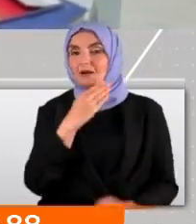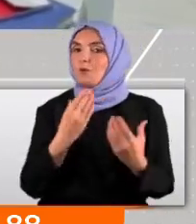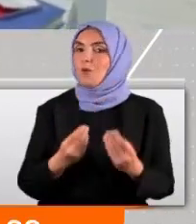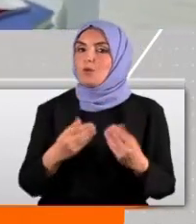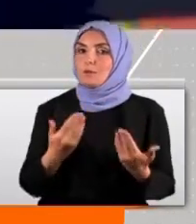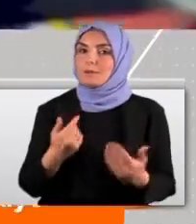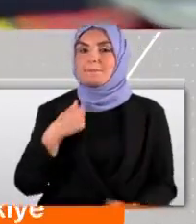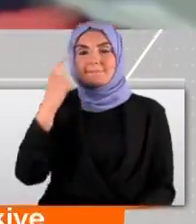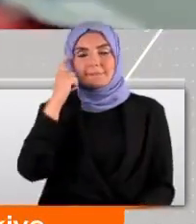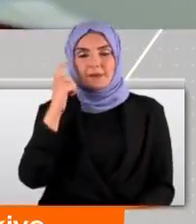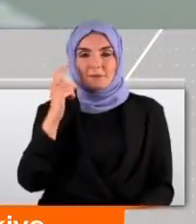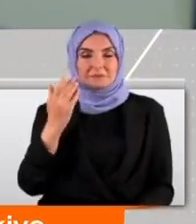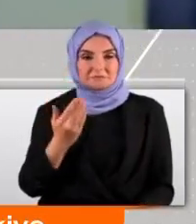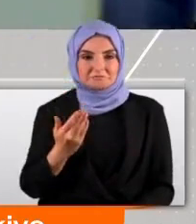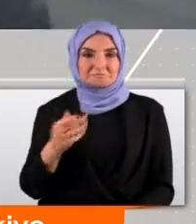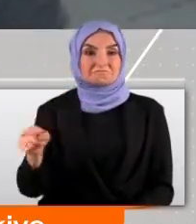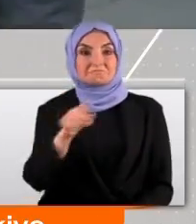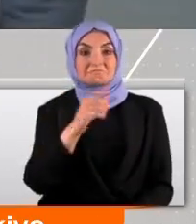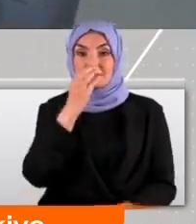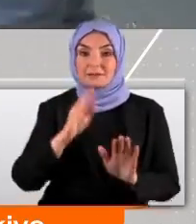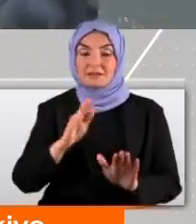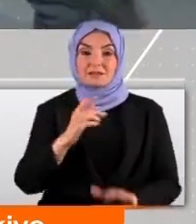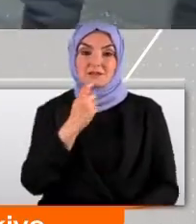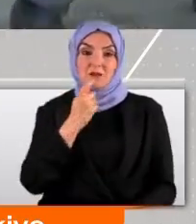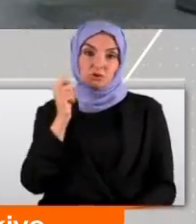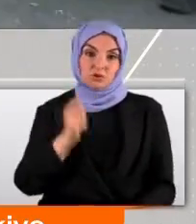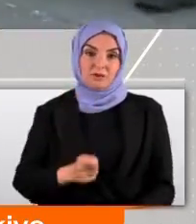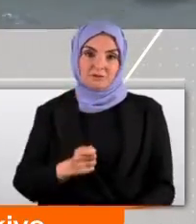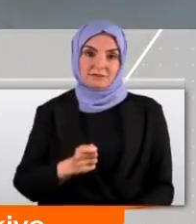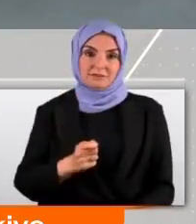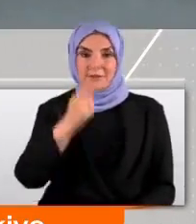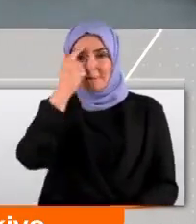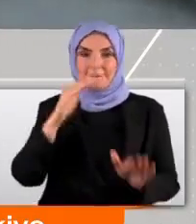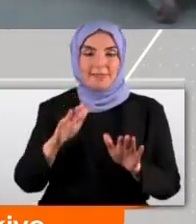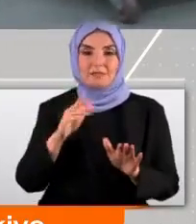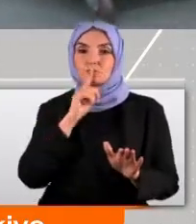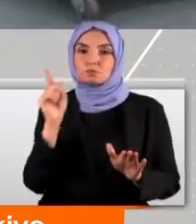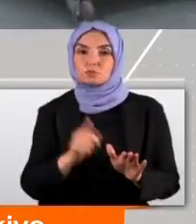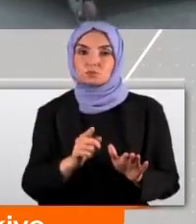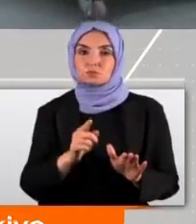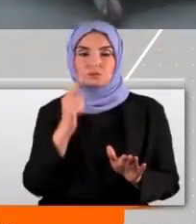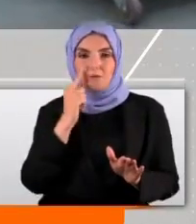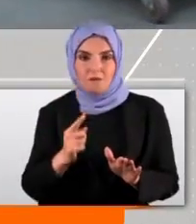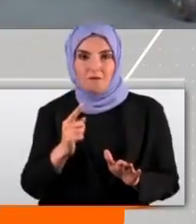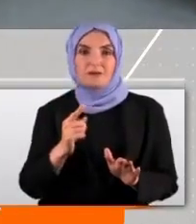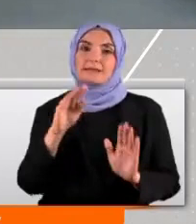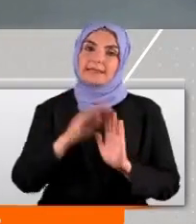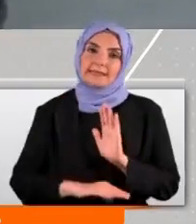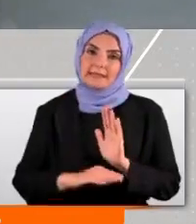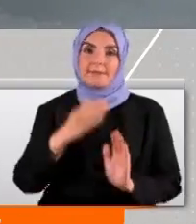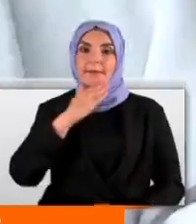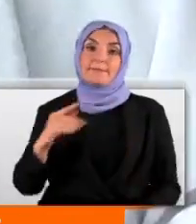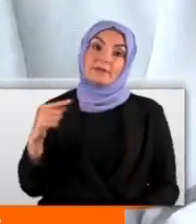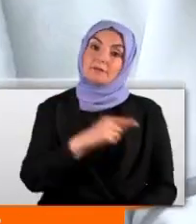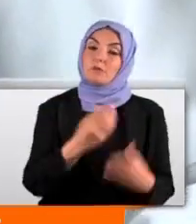sizin beklemeniz gereken yaş şartında belli bir oranda indirim yapılarak emekliliğe sevk edilmesi şeklinde olabilir